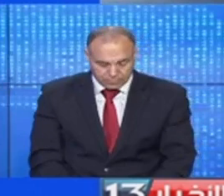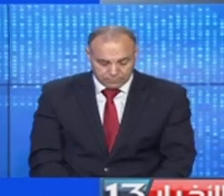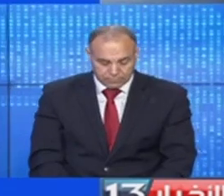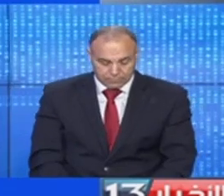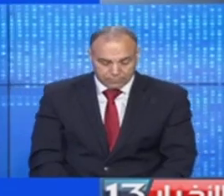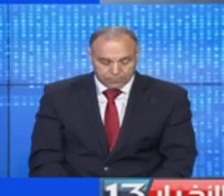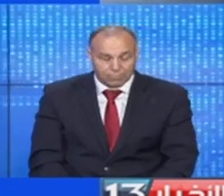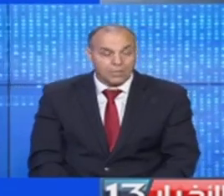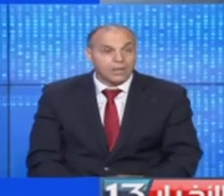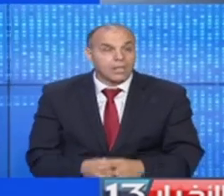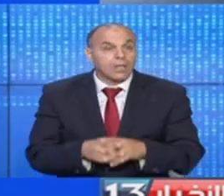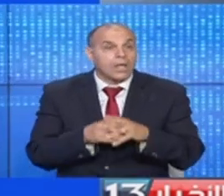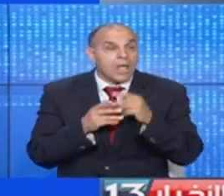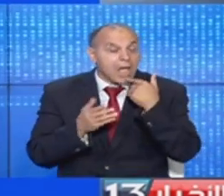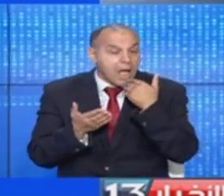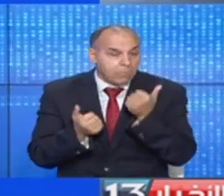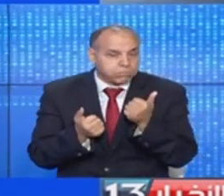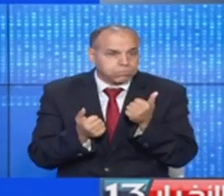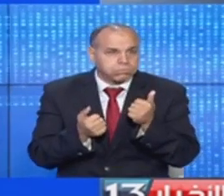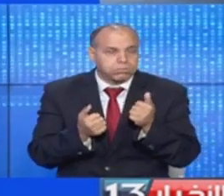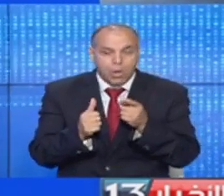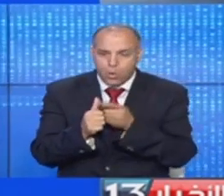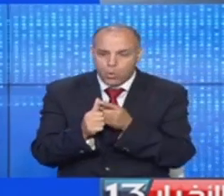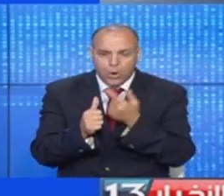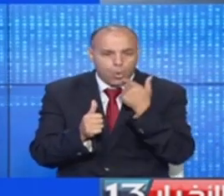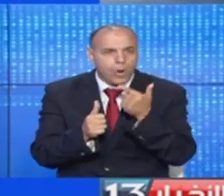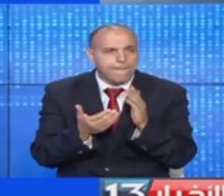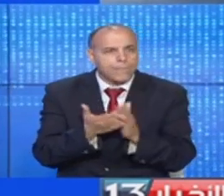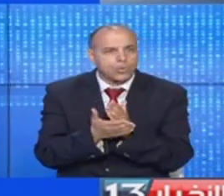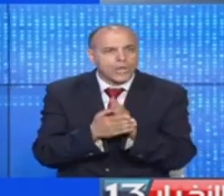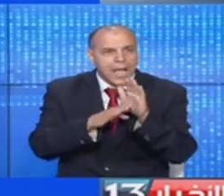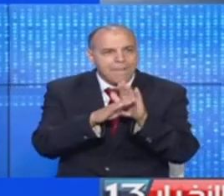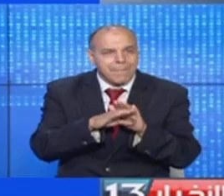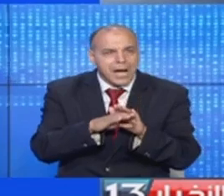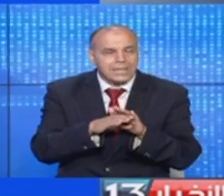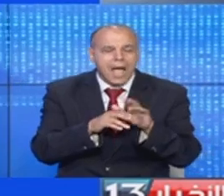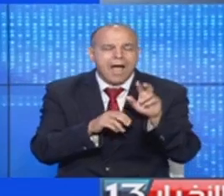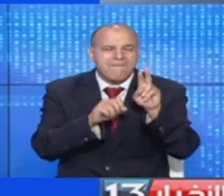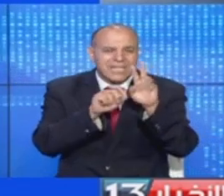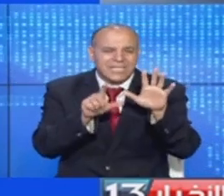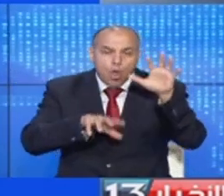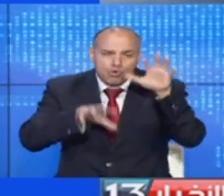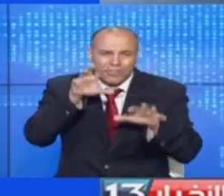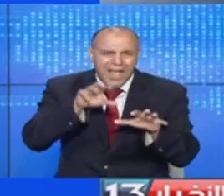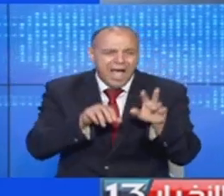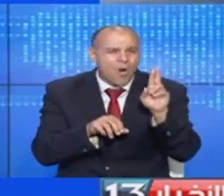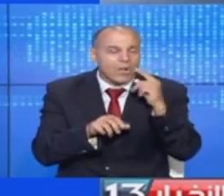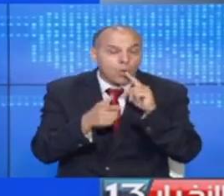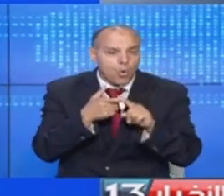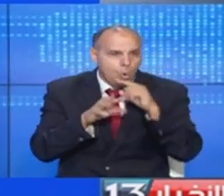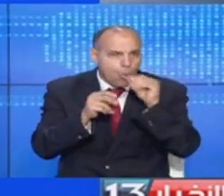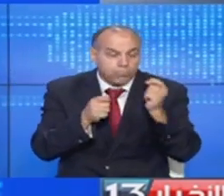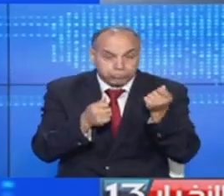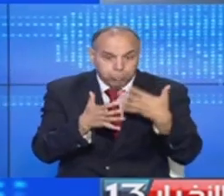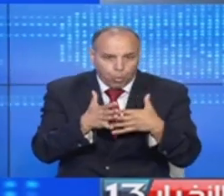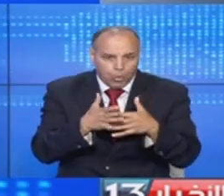وفي وادي ينطلق القسط الاول من مشروع حمايه مدينه رواد من الفيضانات وذلك بكلفه